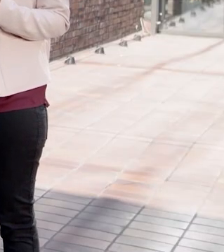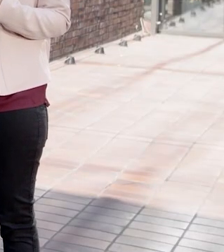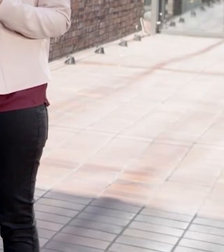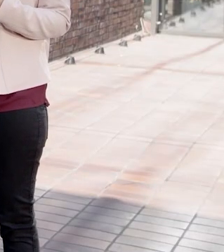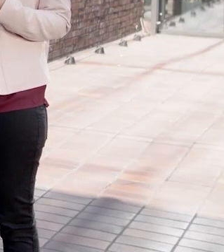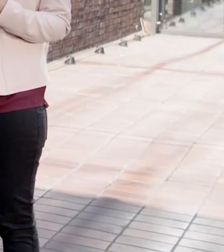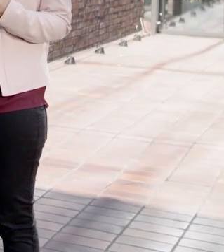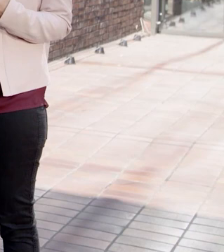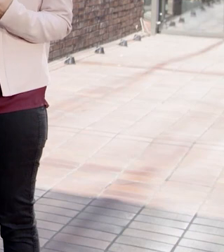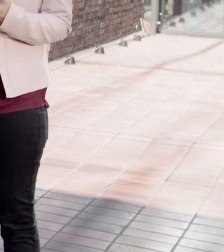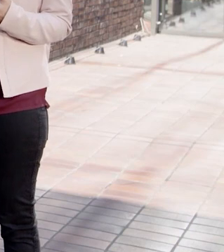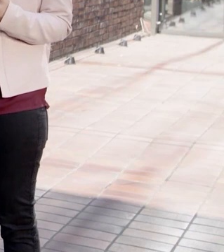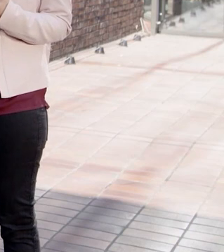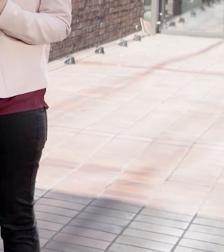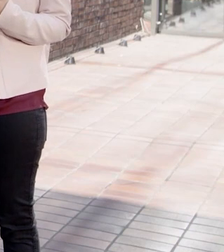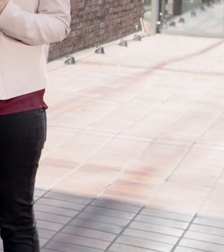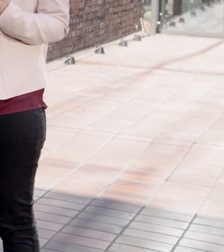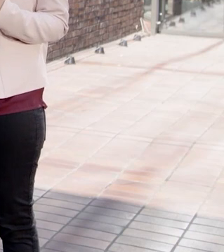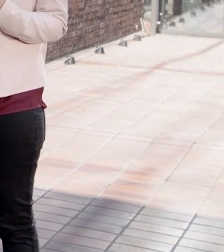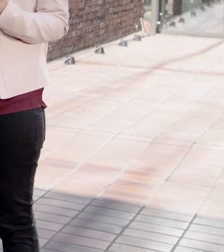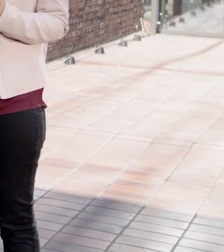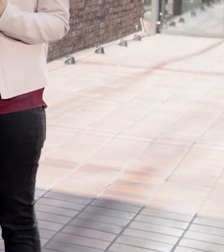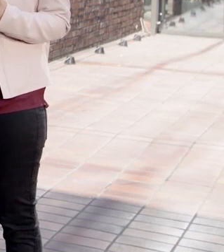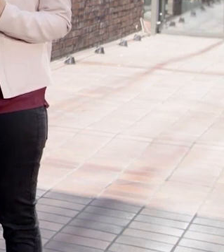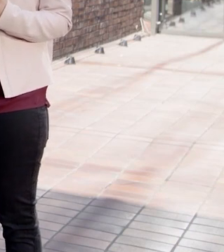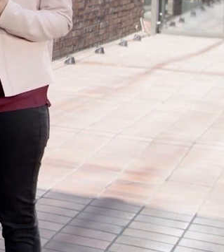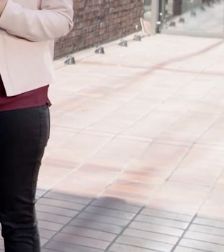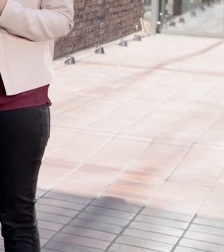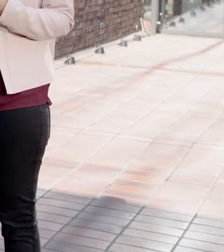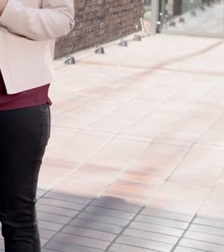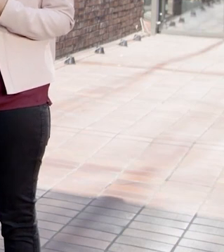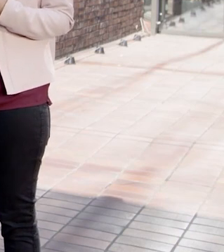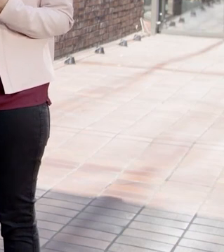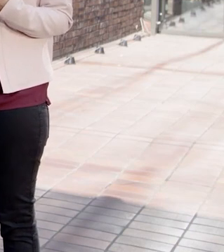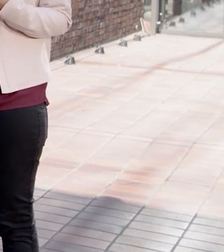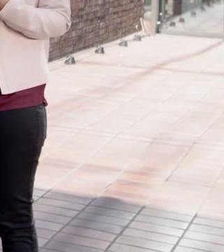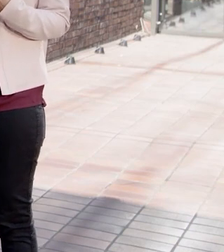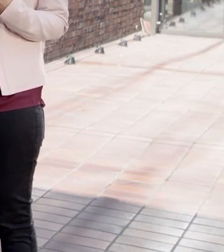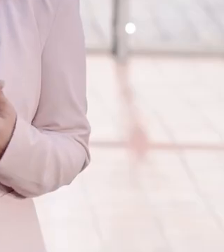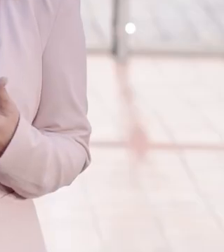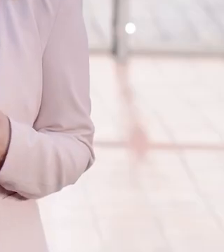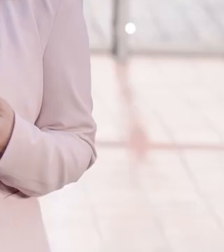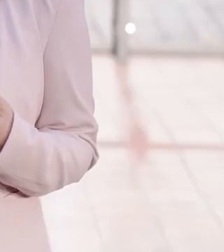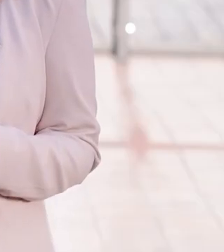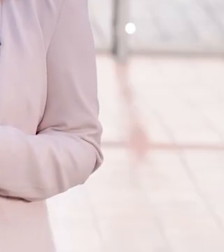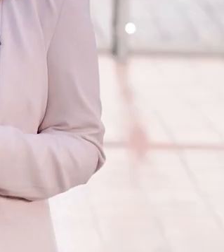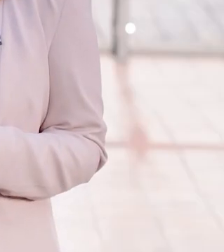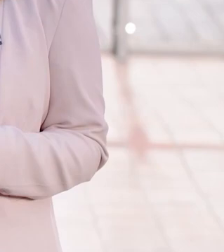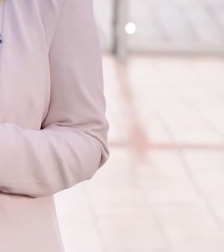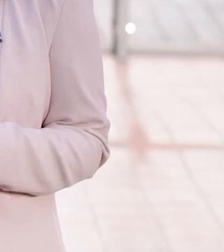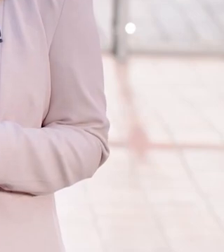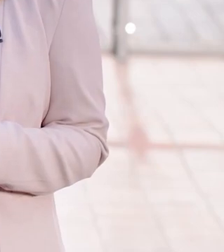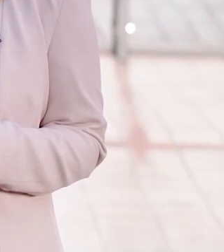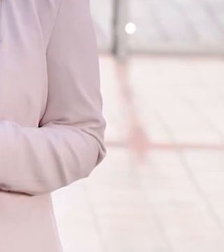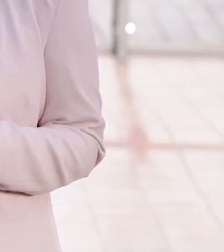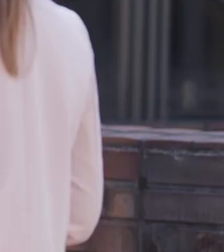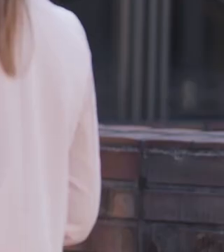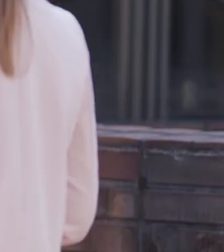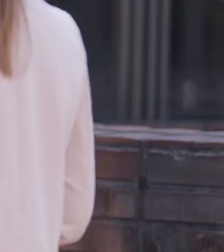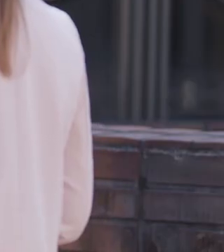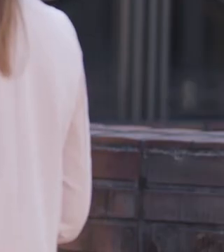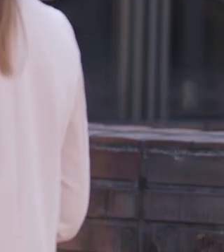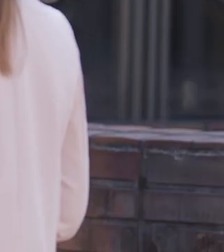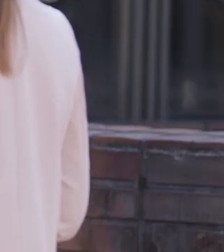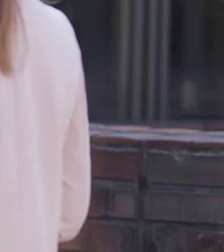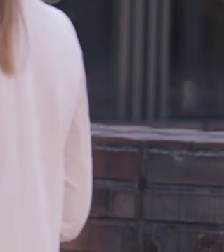i program dostosowania, zalecenia związane z dostosowaniem są dopasowywane do konkretnej sytuacji.